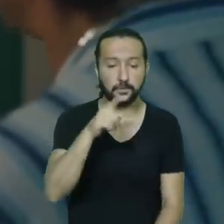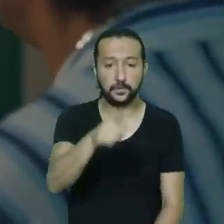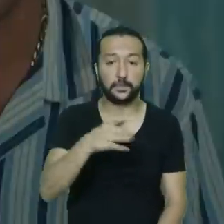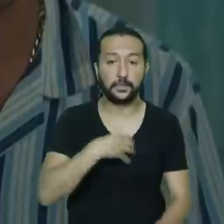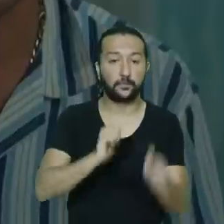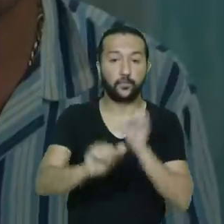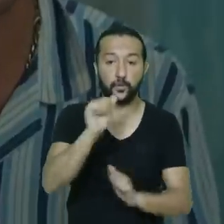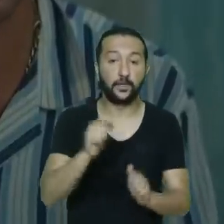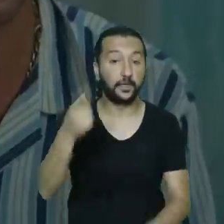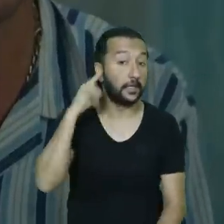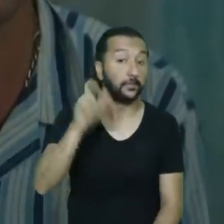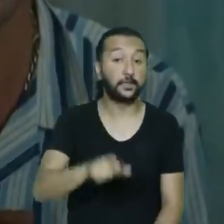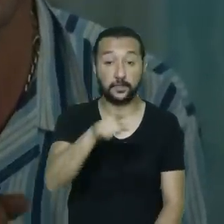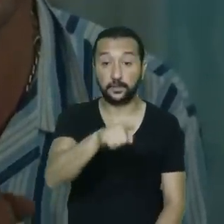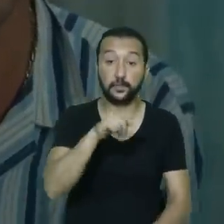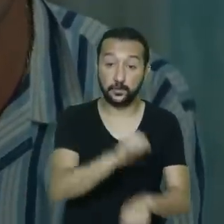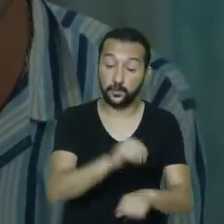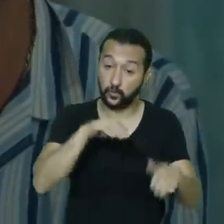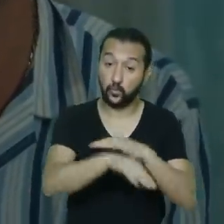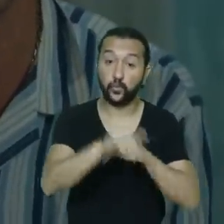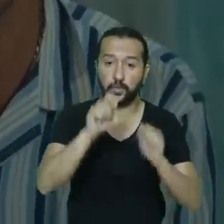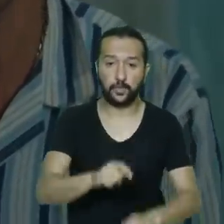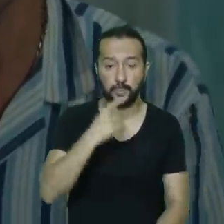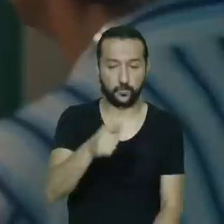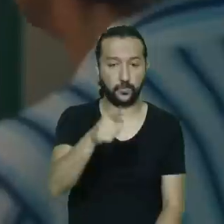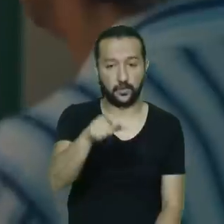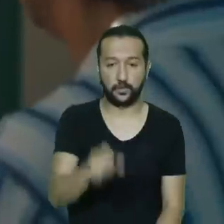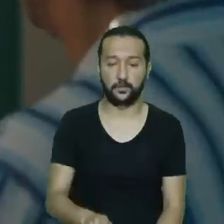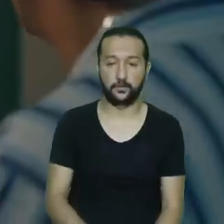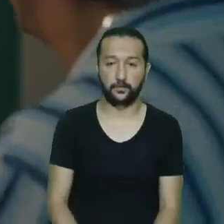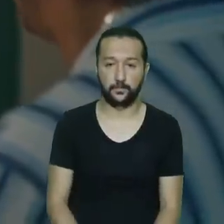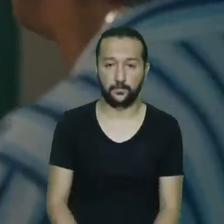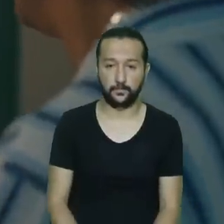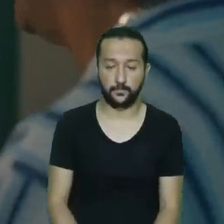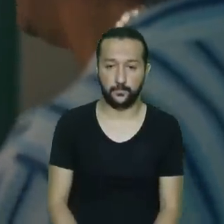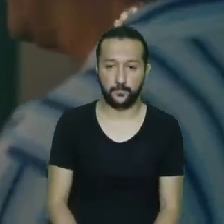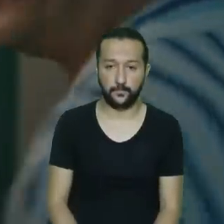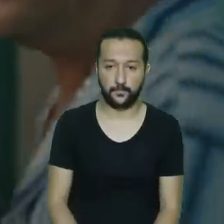Nefsi müdafaa falan dinlemezler. Gelip şey koluna koyuverirler diyorum sana.